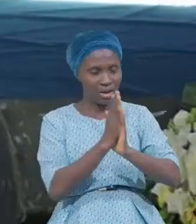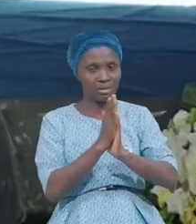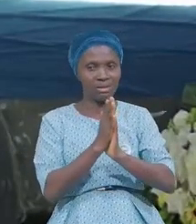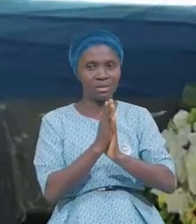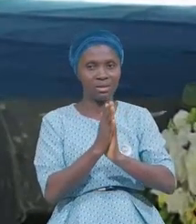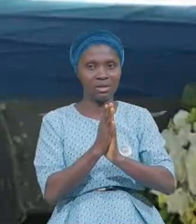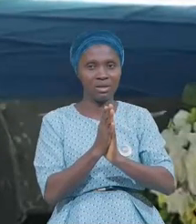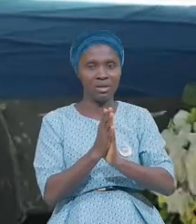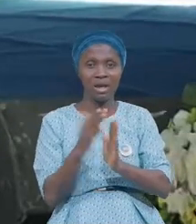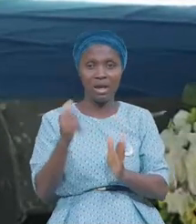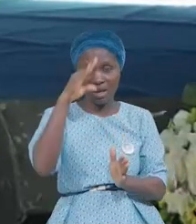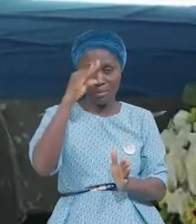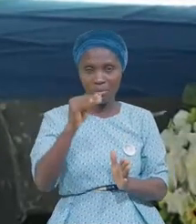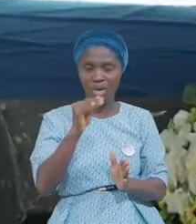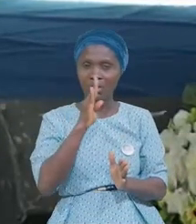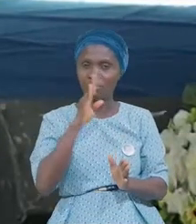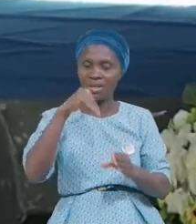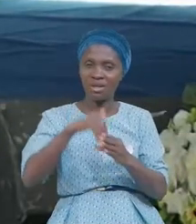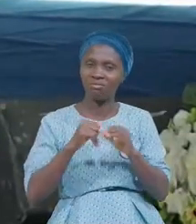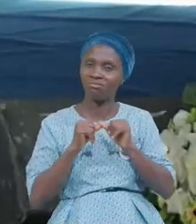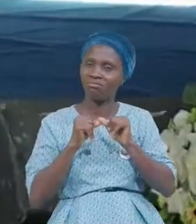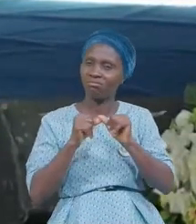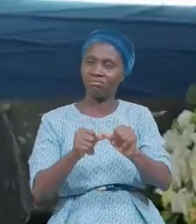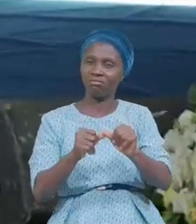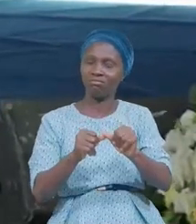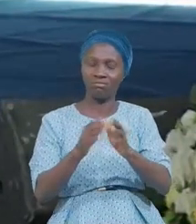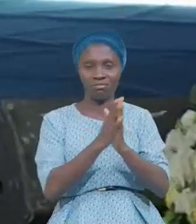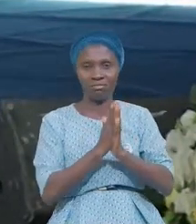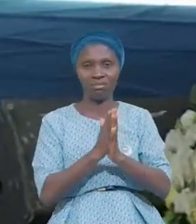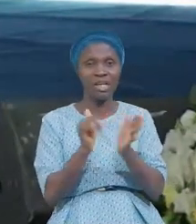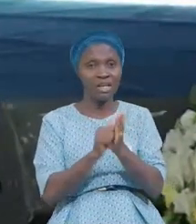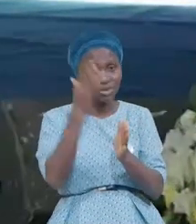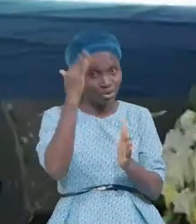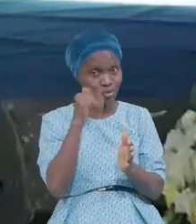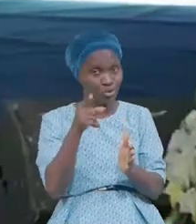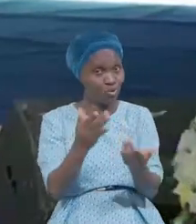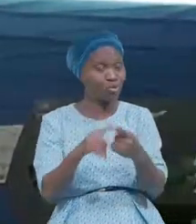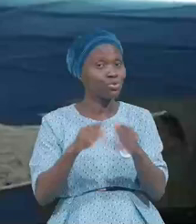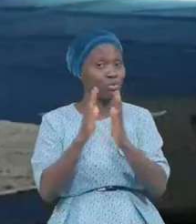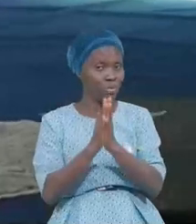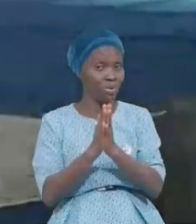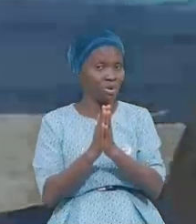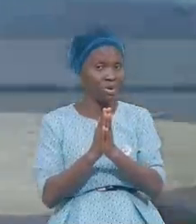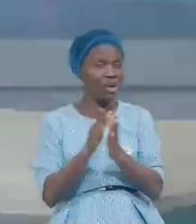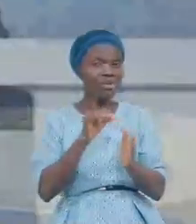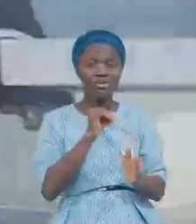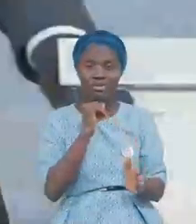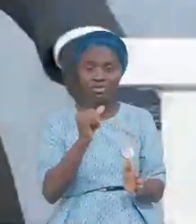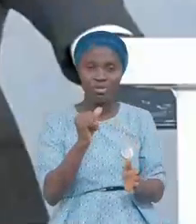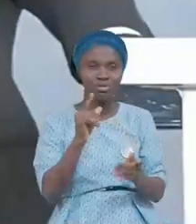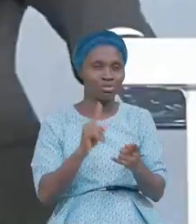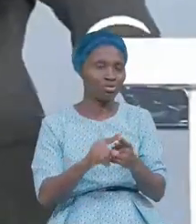Sois importuné. C'est la raison pour laquelle tu es allé prier. Ce n'est pas simplement pour prier. Tu veux prier pour